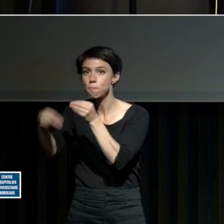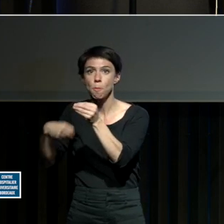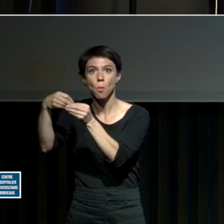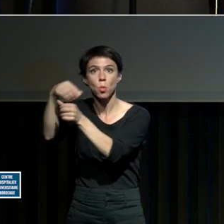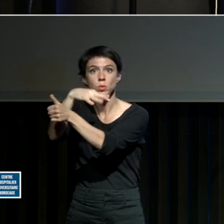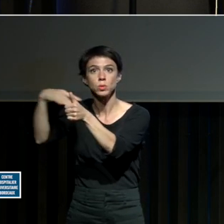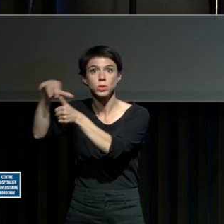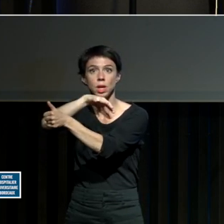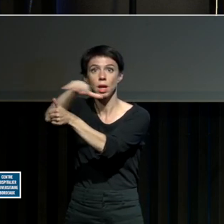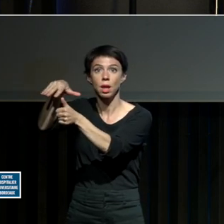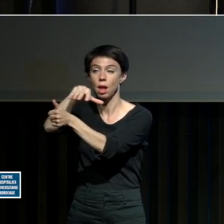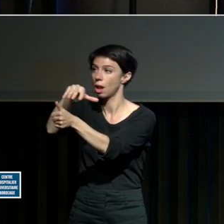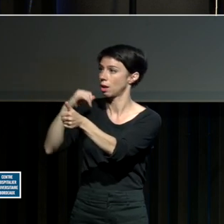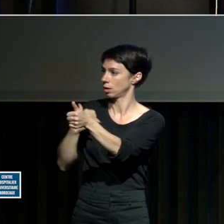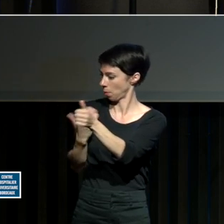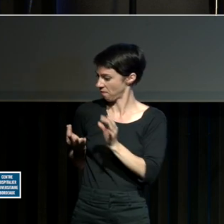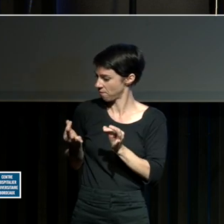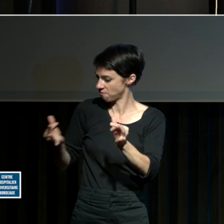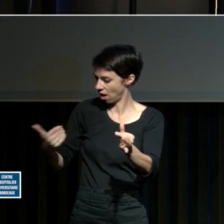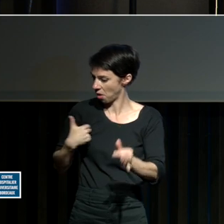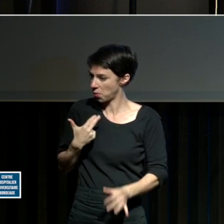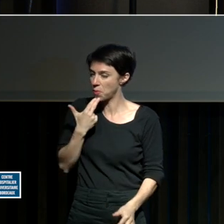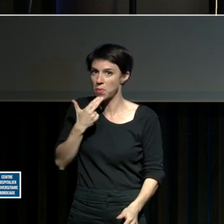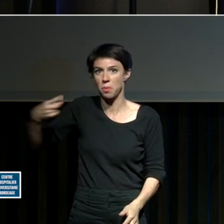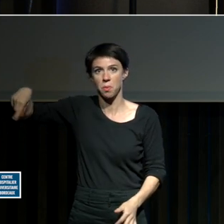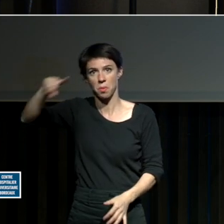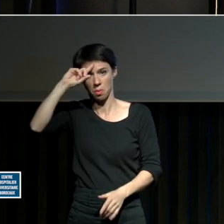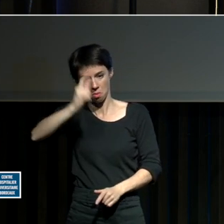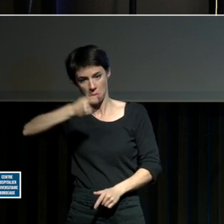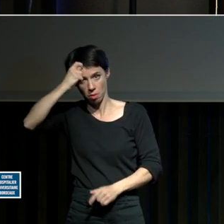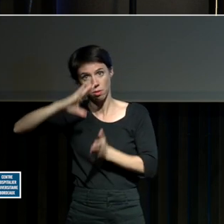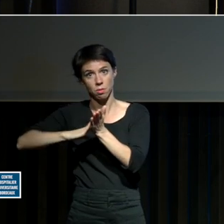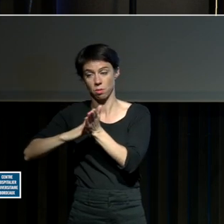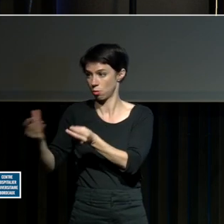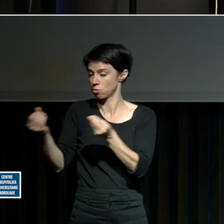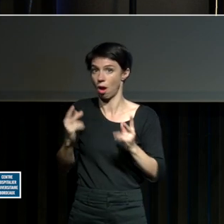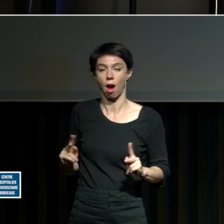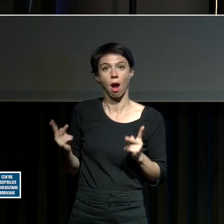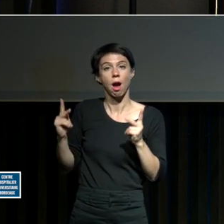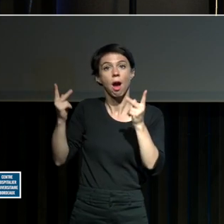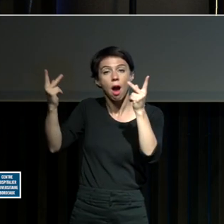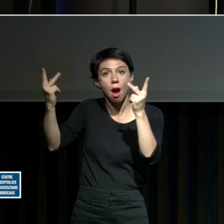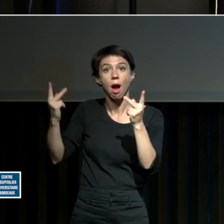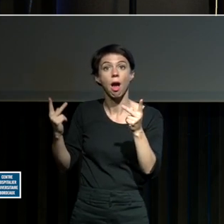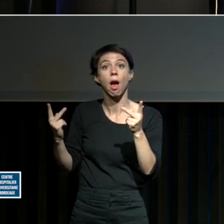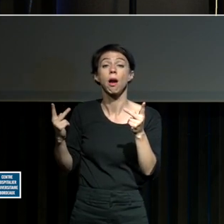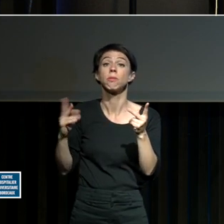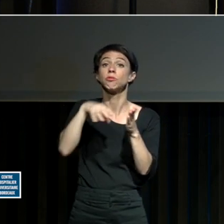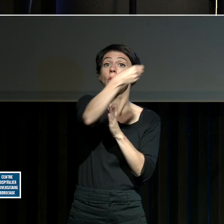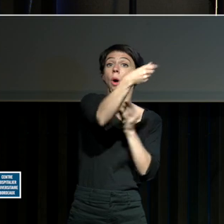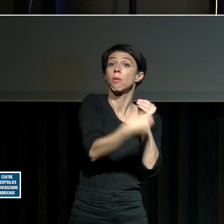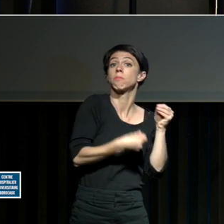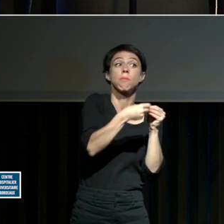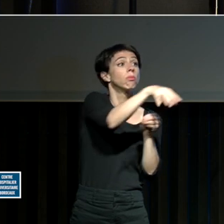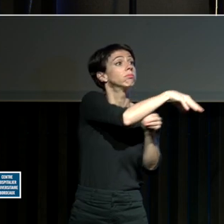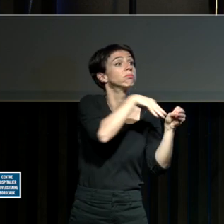des habiletés ou une forte reconnaissance qui va être très gratifiante pour la personne et qu'ils n'auraient pas forcément eu dans le monde